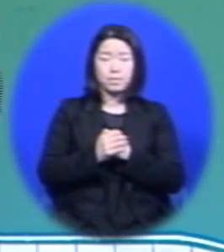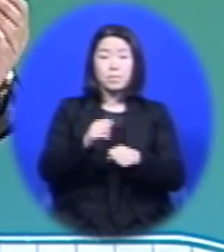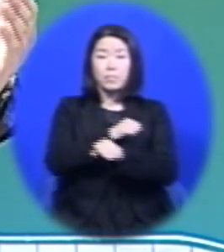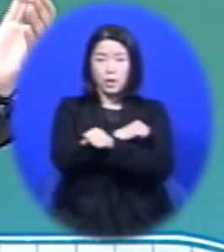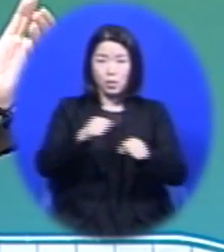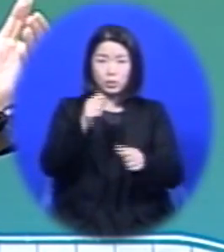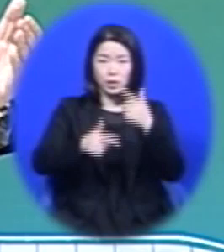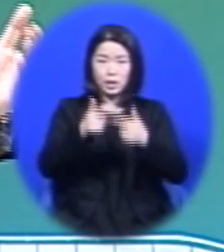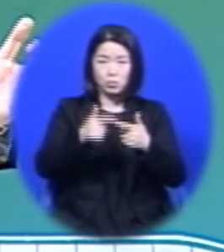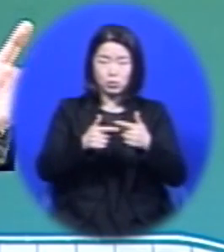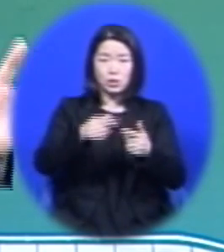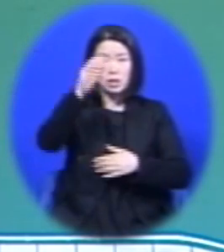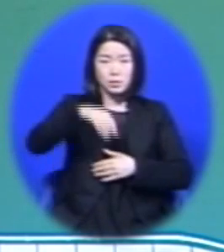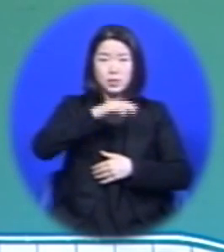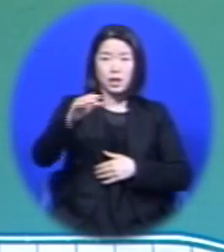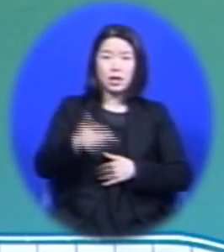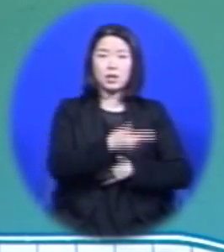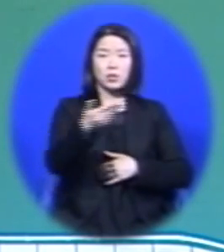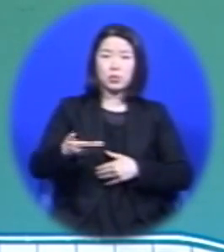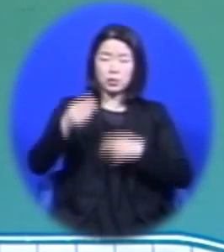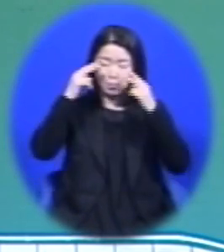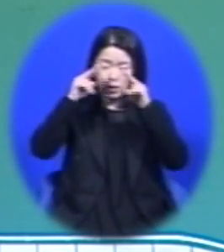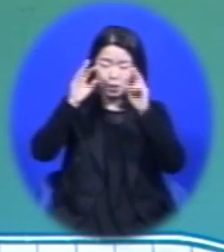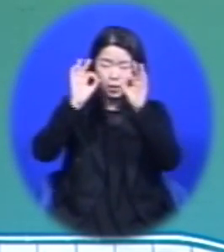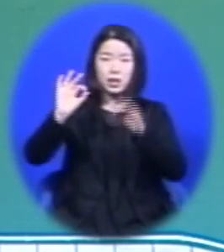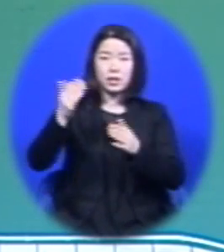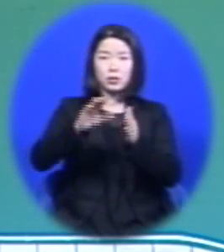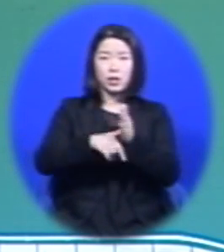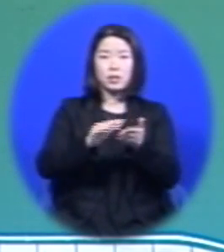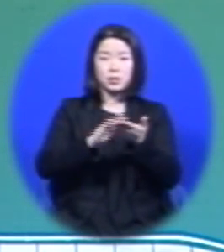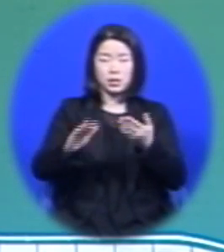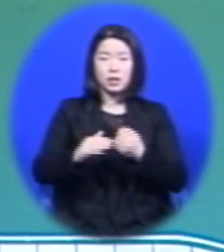용서의 나무 십자가를 여러분이 바라보셔야 될 때입니다.